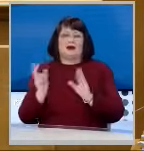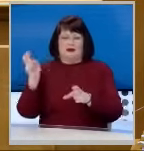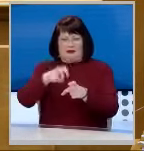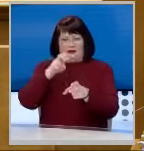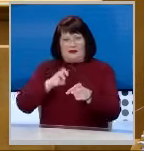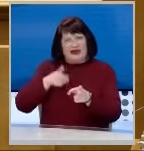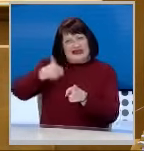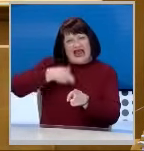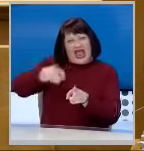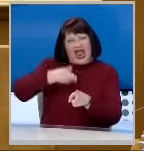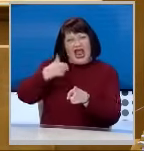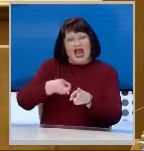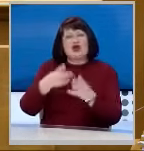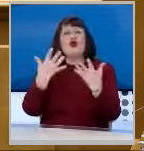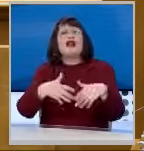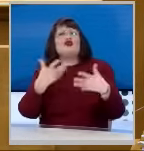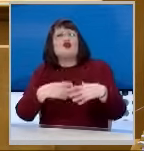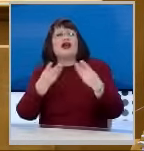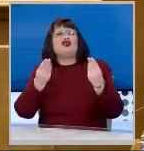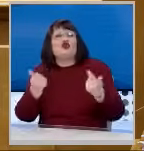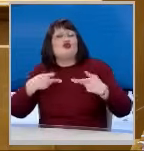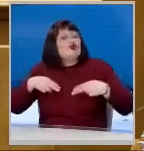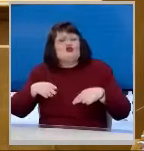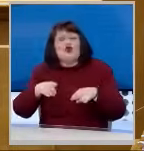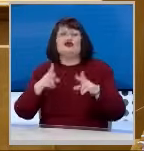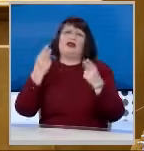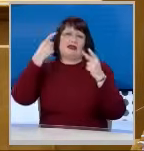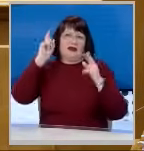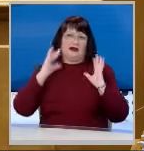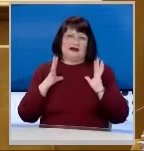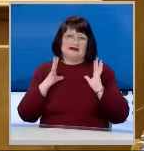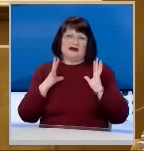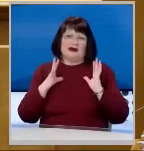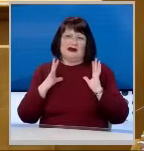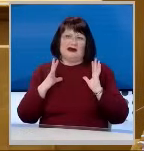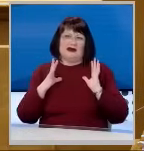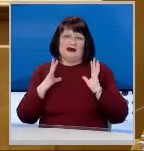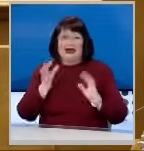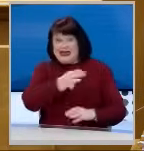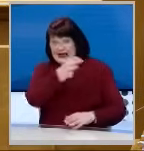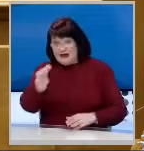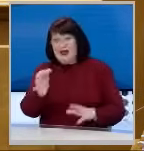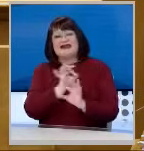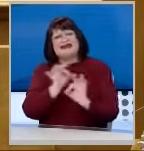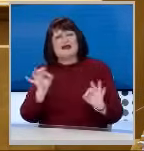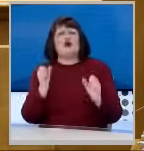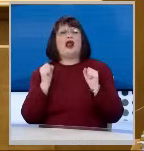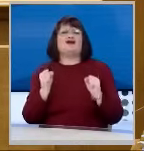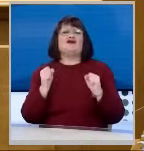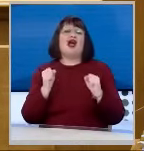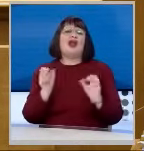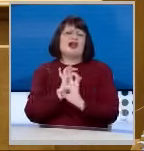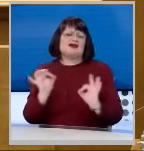τρένο πώς λειτουργούσε ο σιδηρόδρομος ακούγανε τις δικές σας διαβεβαιώσεις τις